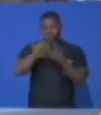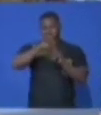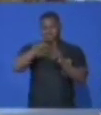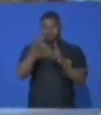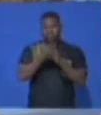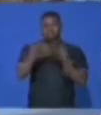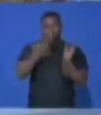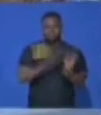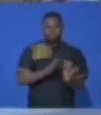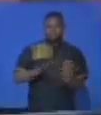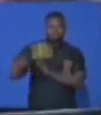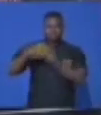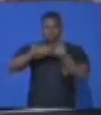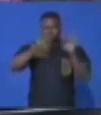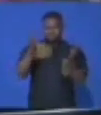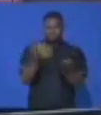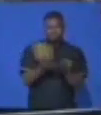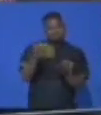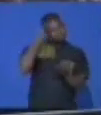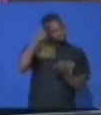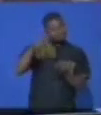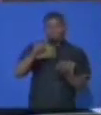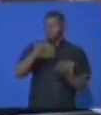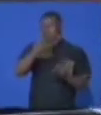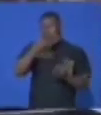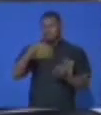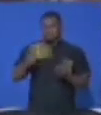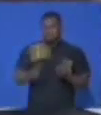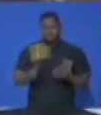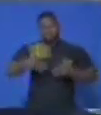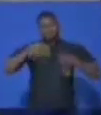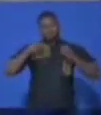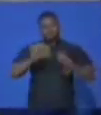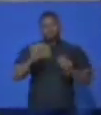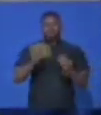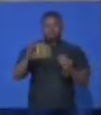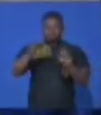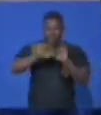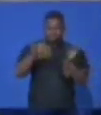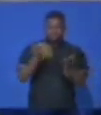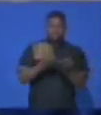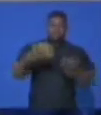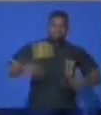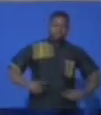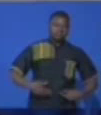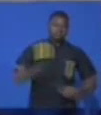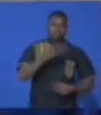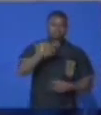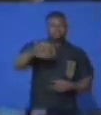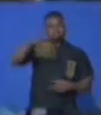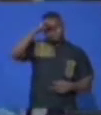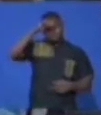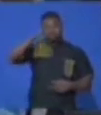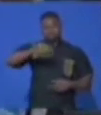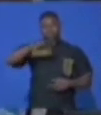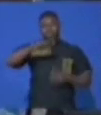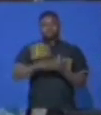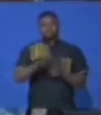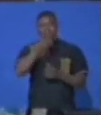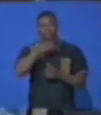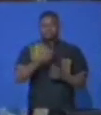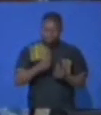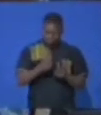familiale Ensemble pour une meilleure santé des familles jeunes et adolescents, dénommé PROSA. Un projet qui